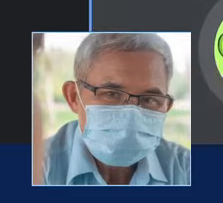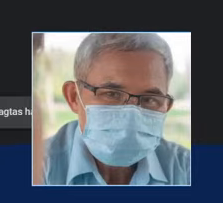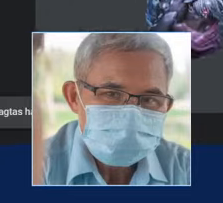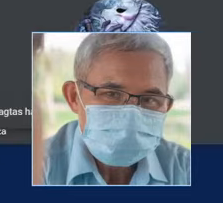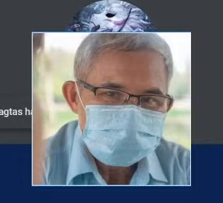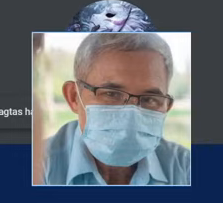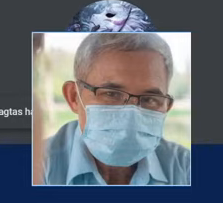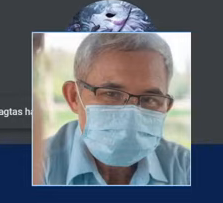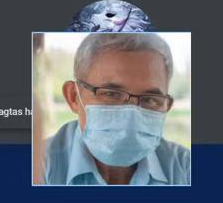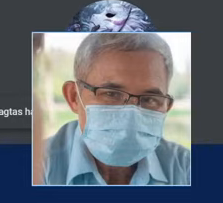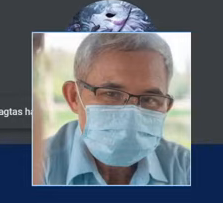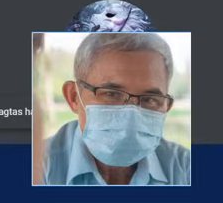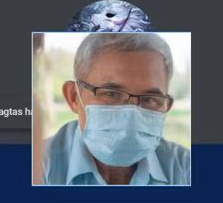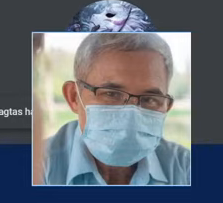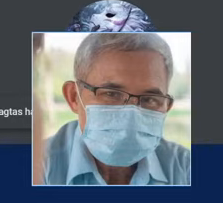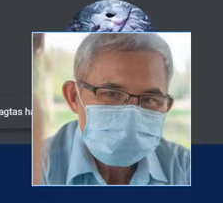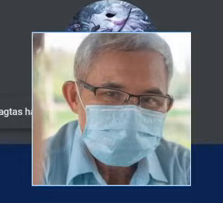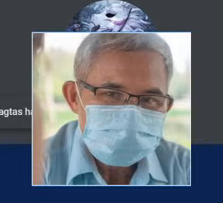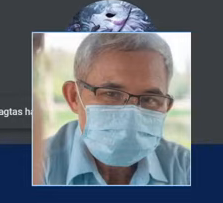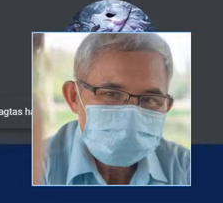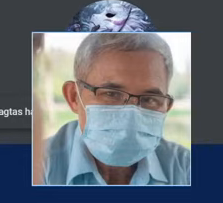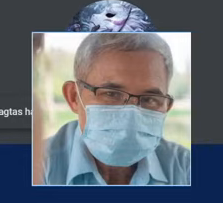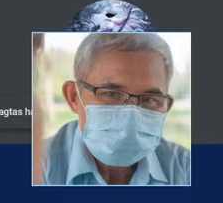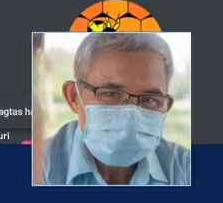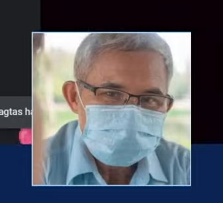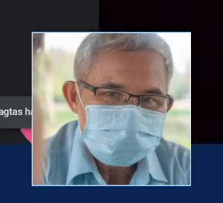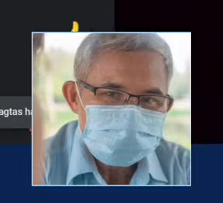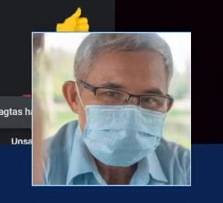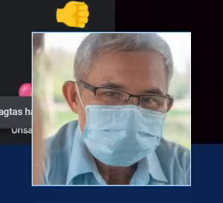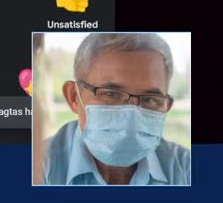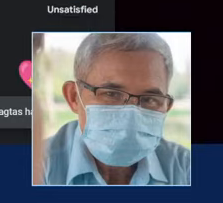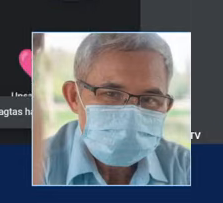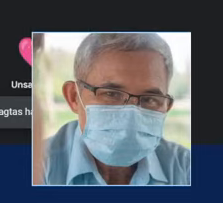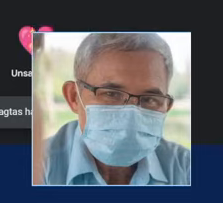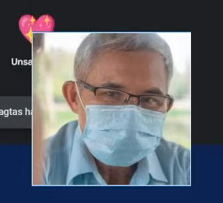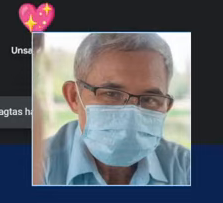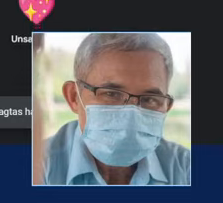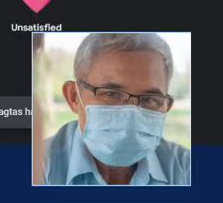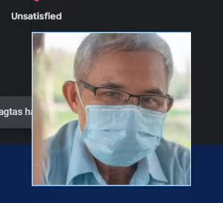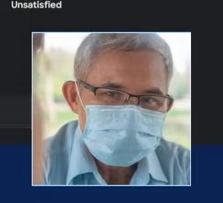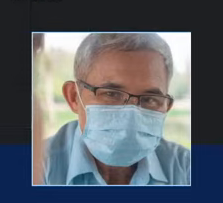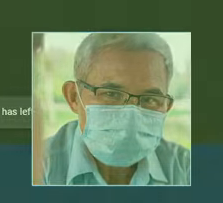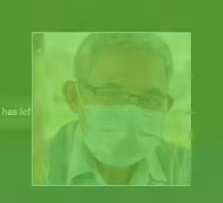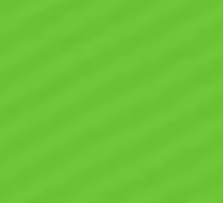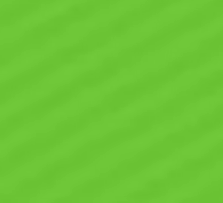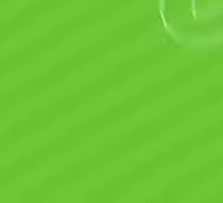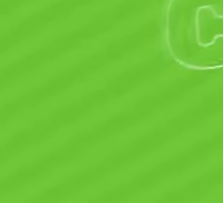you next time. Bye. Good night. Bye.